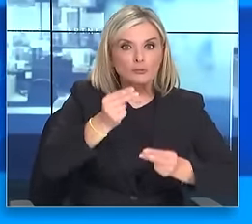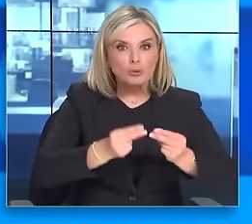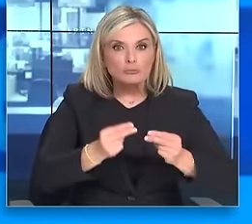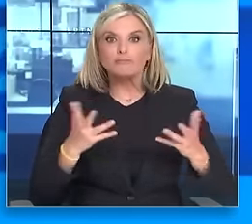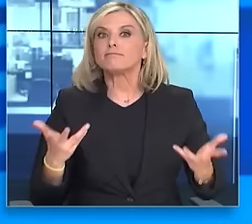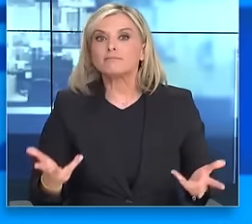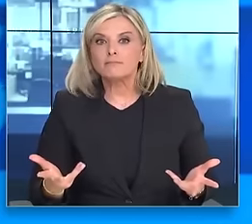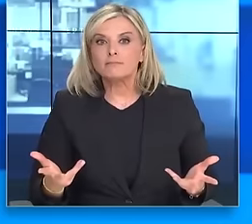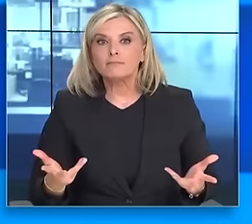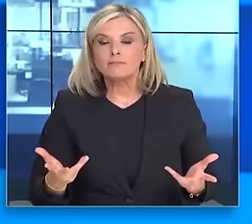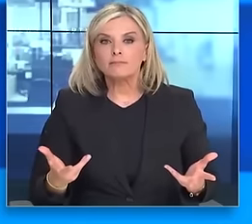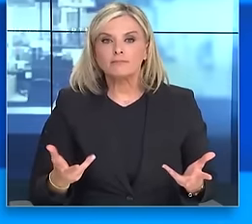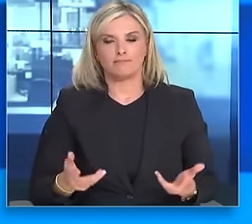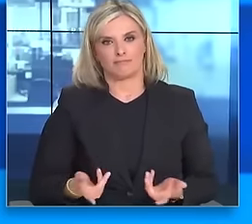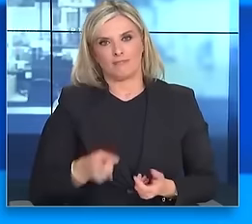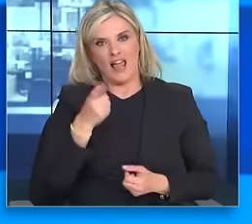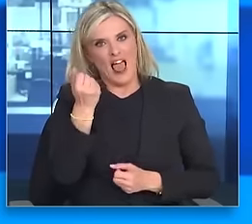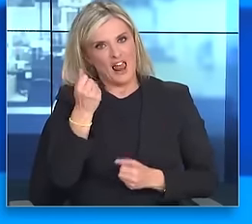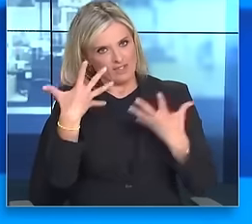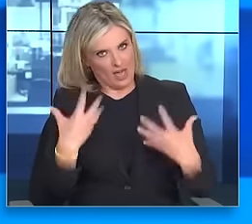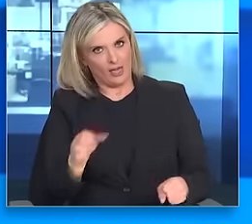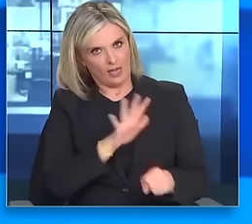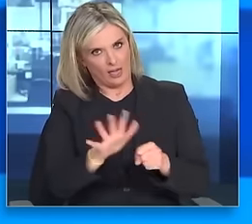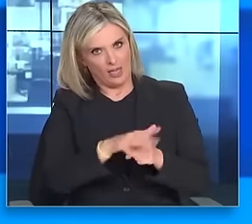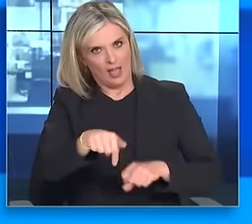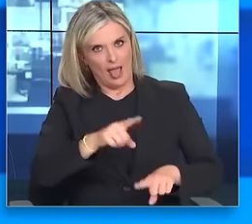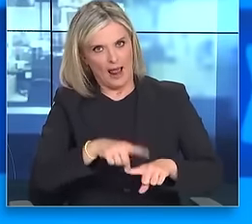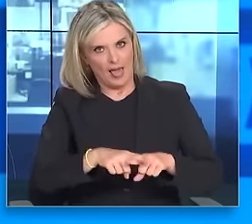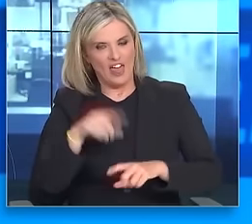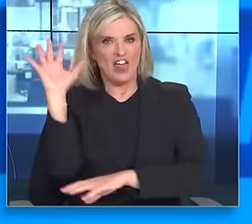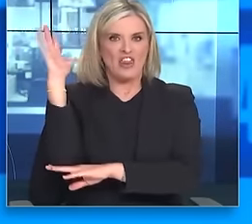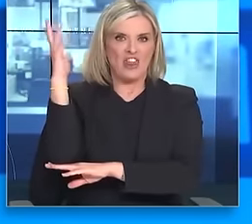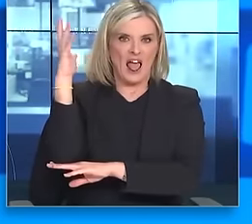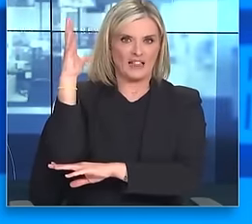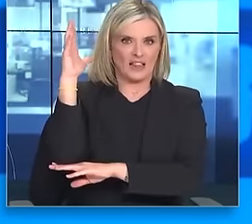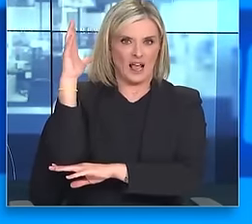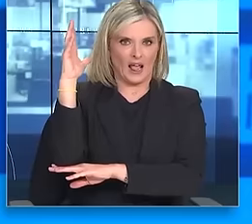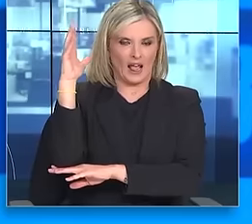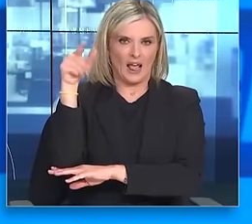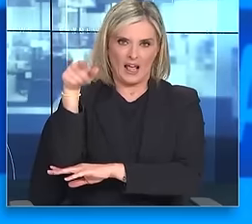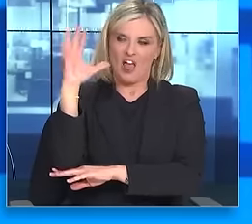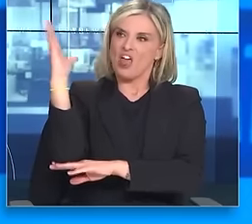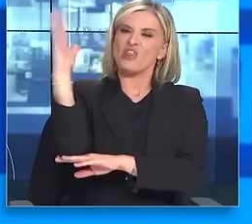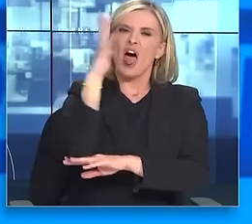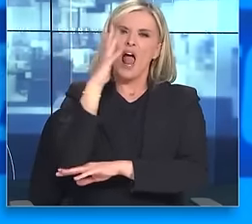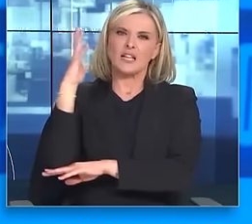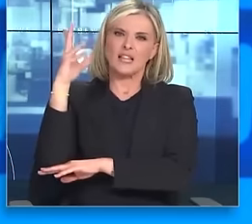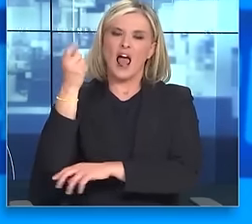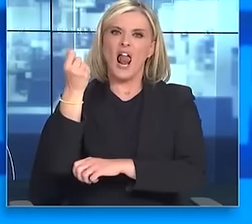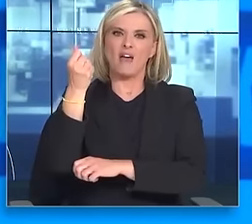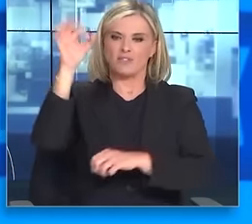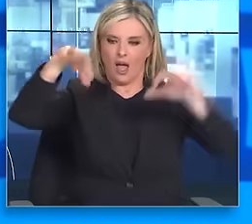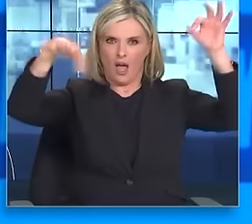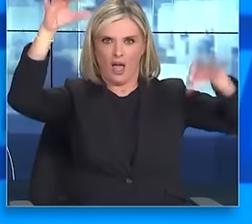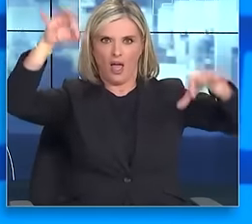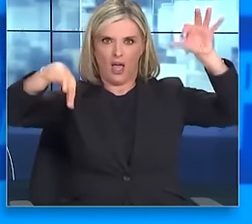λόγια. Λεφτόδεντρα δεν υπάρχουν στη χώρα. Δεν πρόκειται να ξαναζήσουμε περιβάλλον δημοσιονομικής αποσταθεροποίησης με κυβέρνηση της Νέας